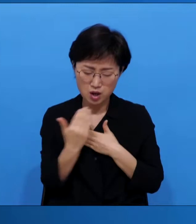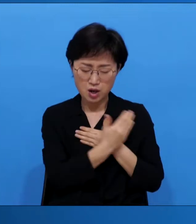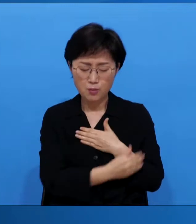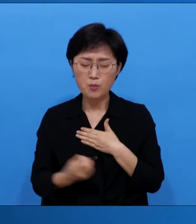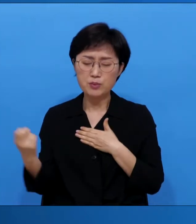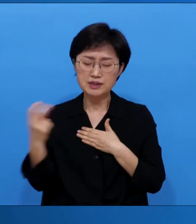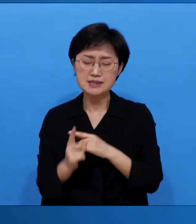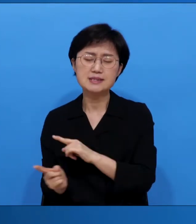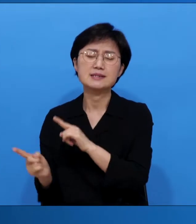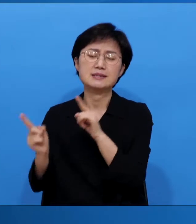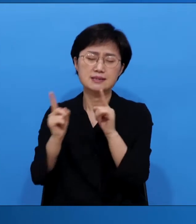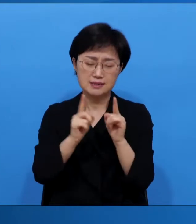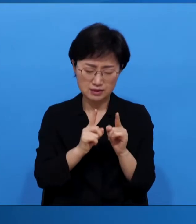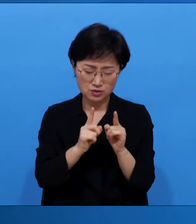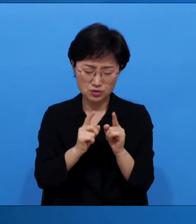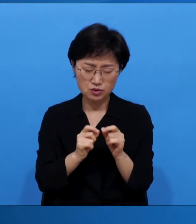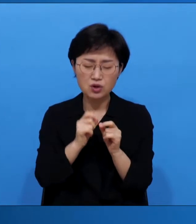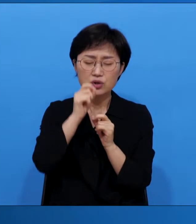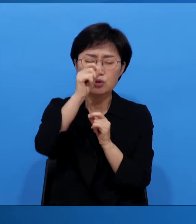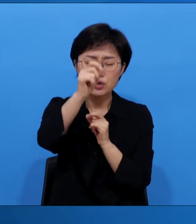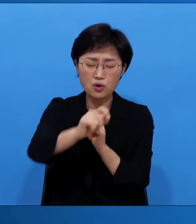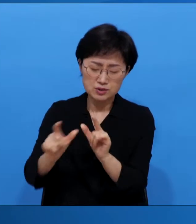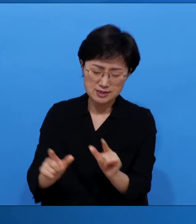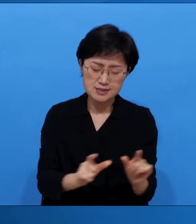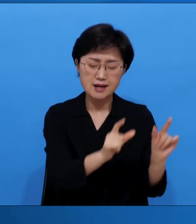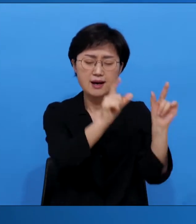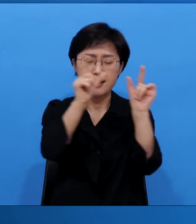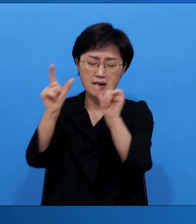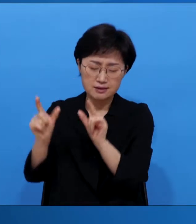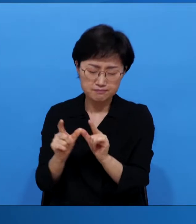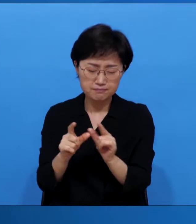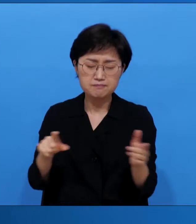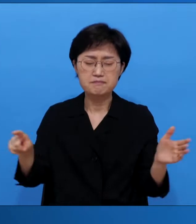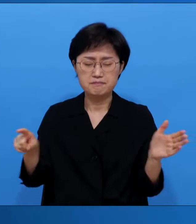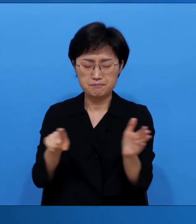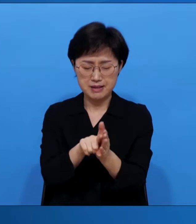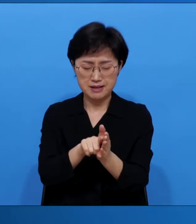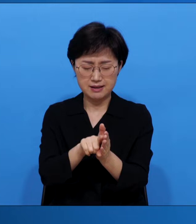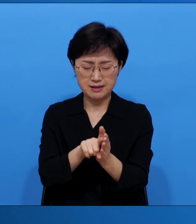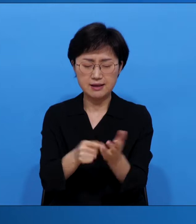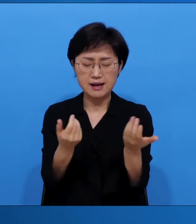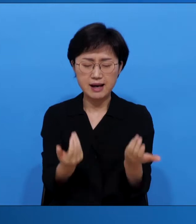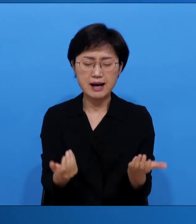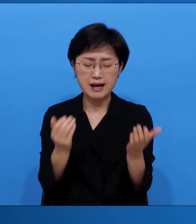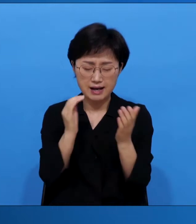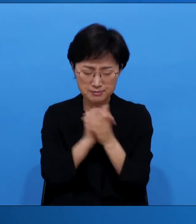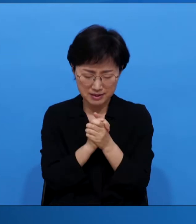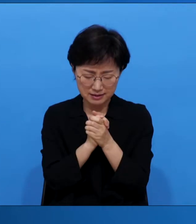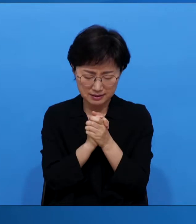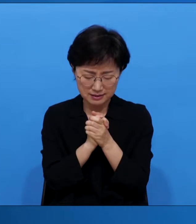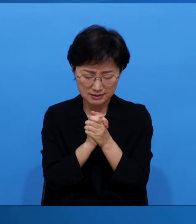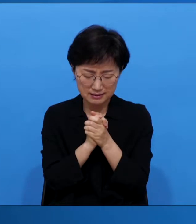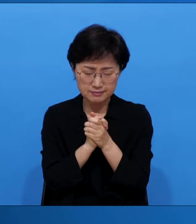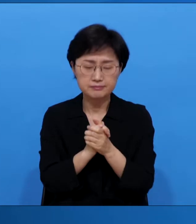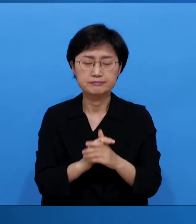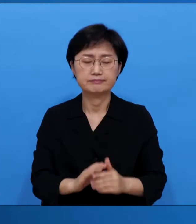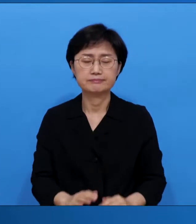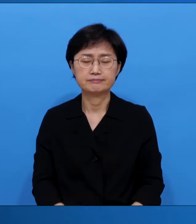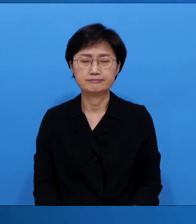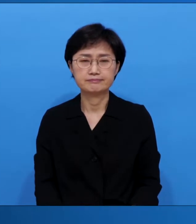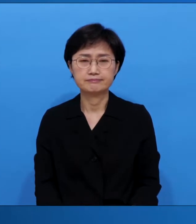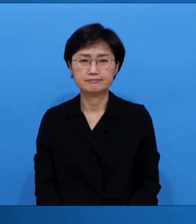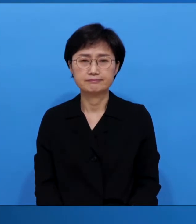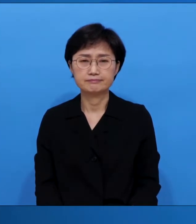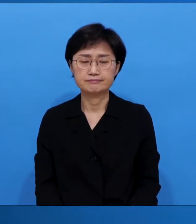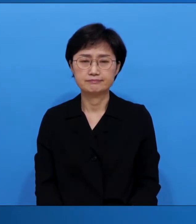사하여 주시는 것과 몸이 다시 사는 것과 영원히 사는 것을 믿사옵나이다.